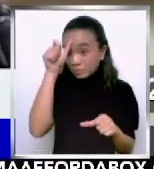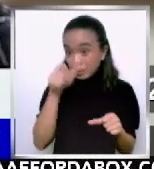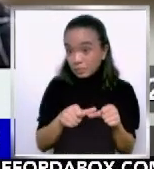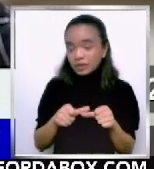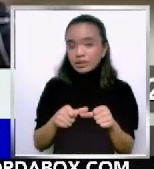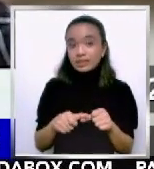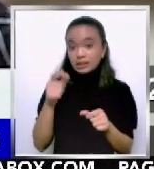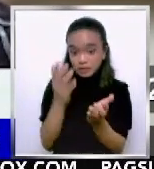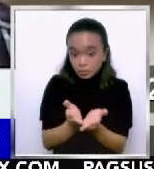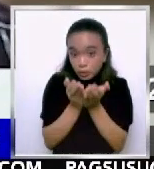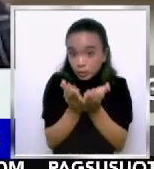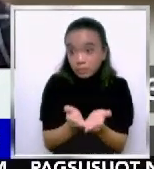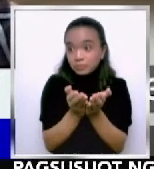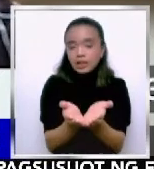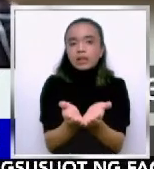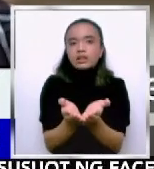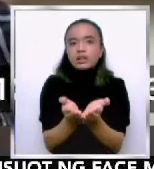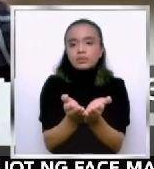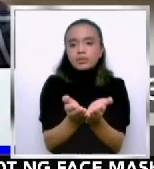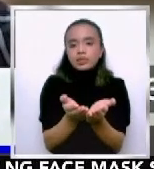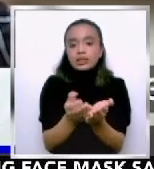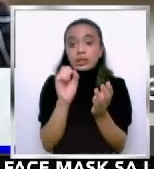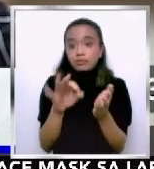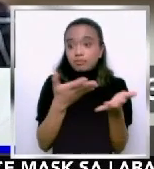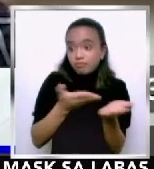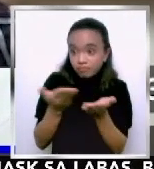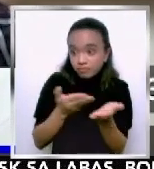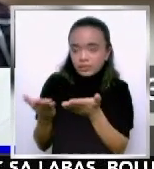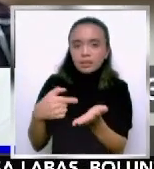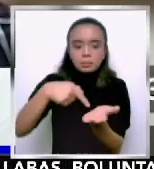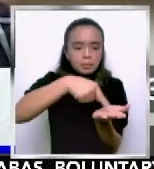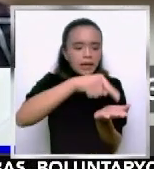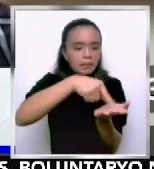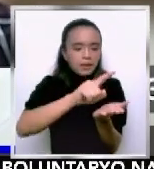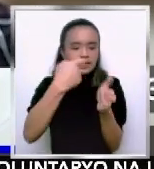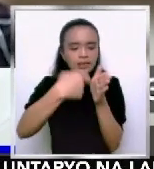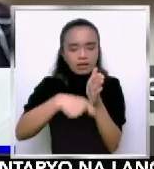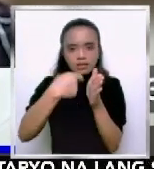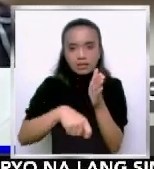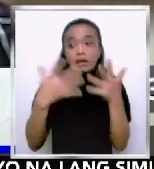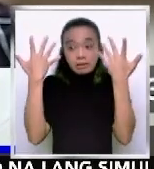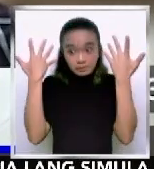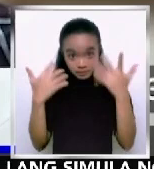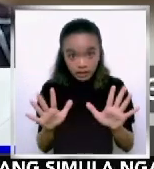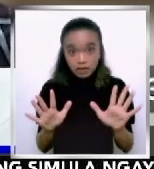di ba? I-discarga yan. Pag-discarga niya doon, bayad na siya ng mga taxes. Pagkatapos,